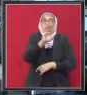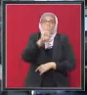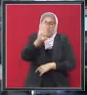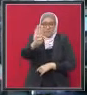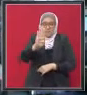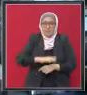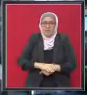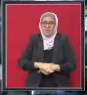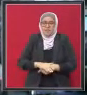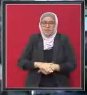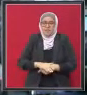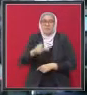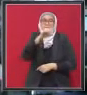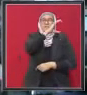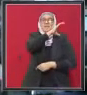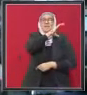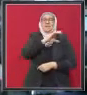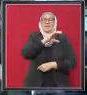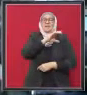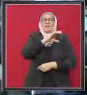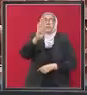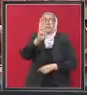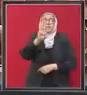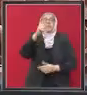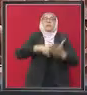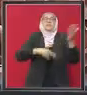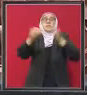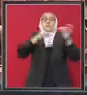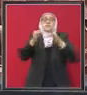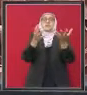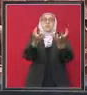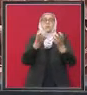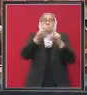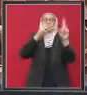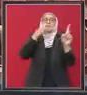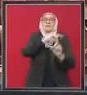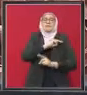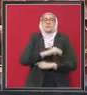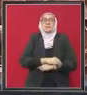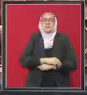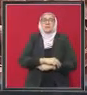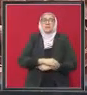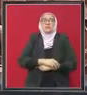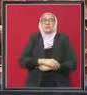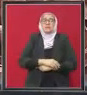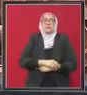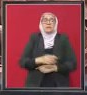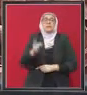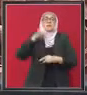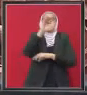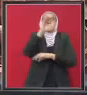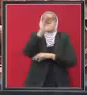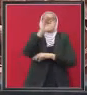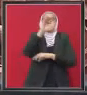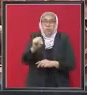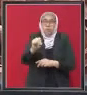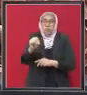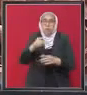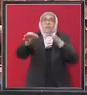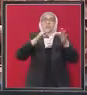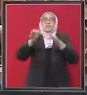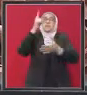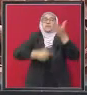Yang Berhormat. Apa penjelasan yang Yang Berhormat hendakkan daripada Menteri? Bukan tegur, penjelasan.